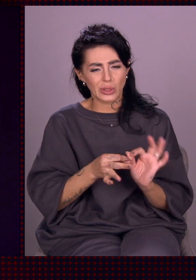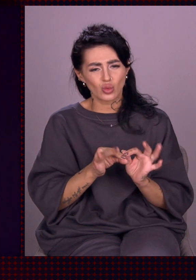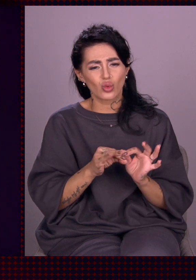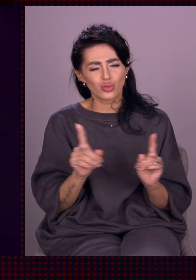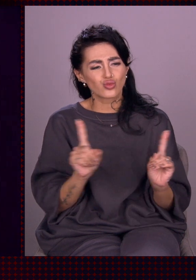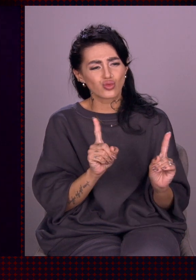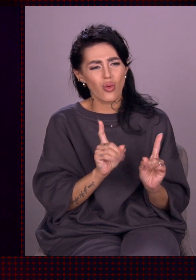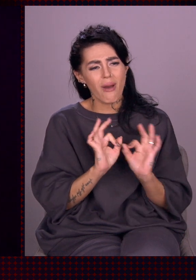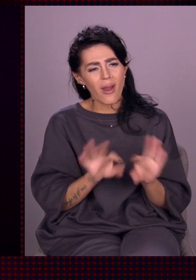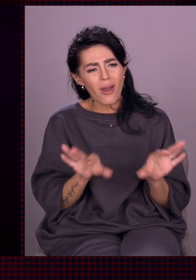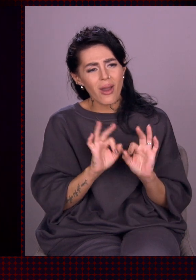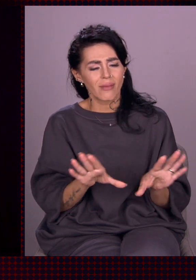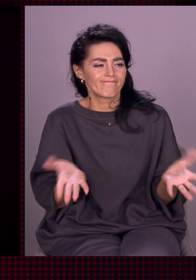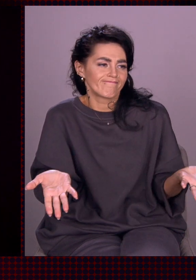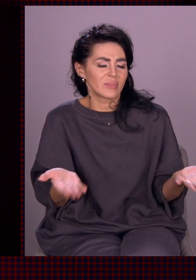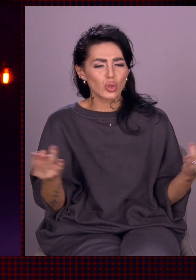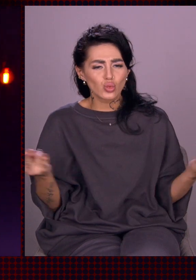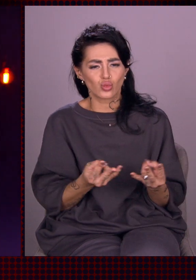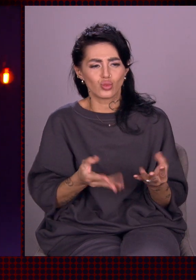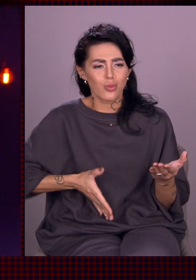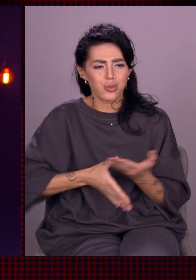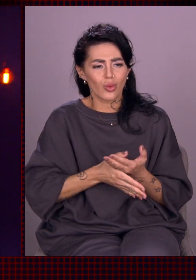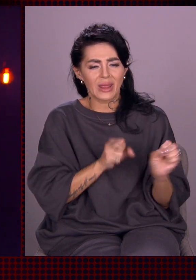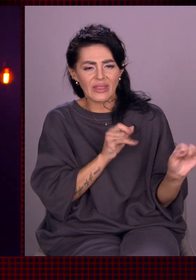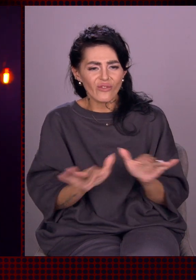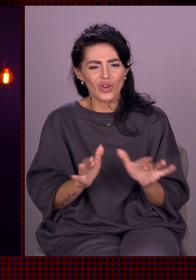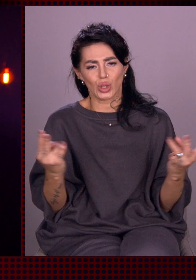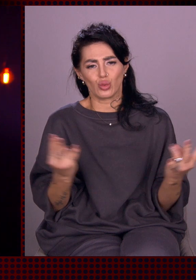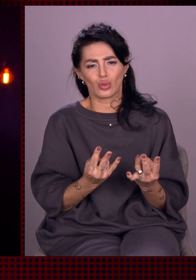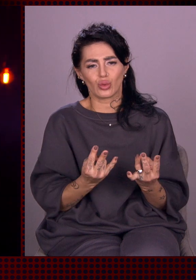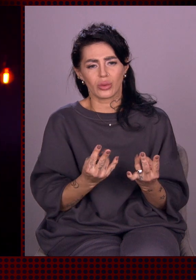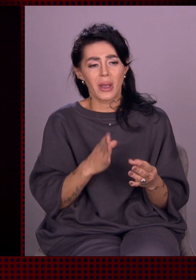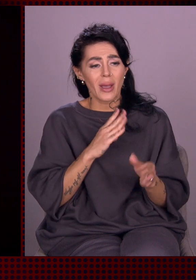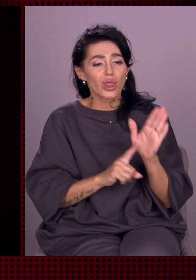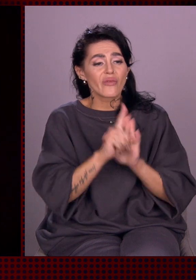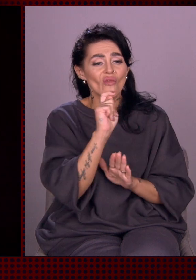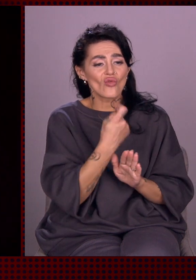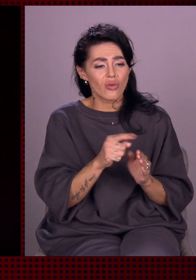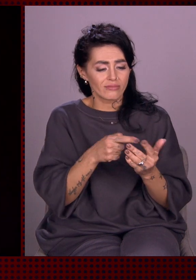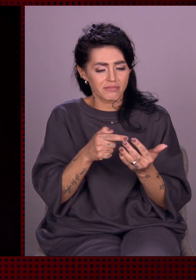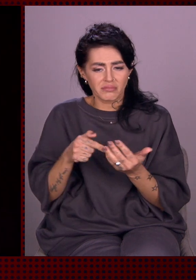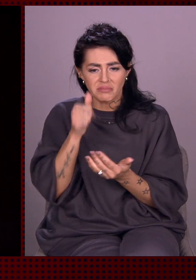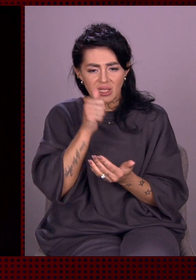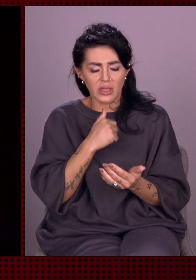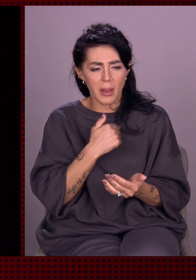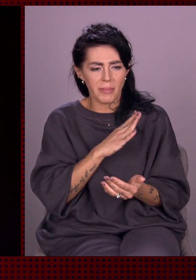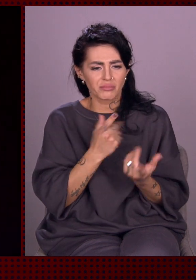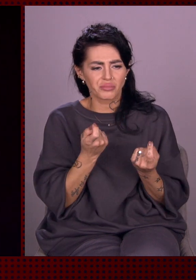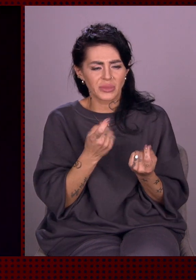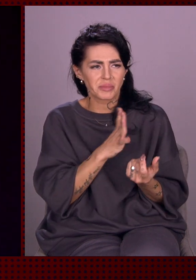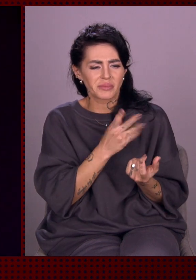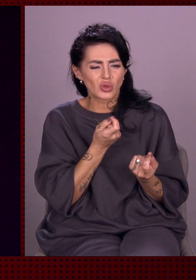щось. Потрібно діяти, потрібно допомагати. Взагалі перші місяці проста апатія стосовно